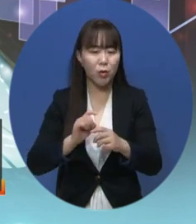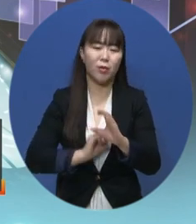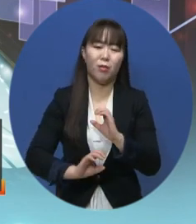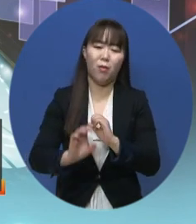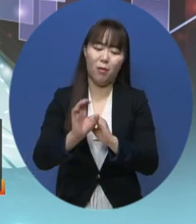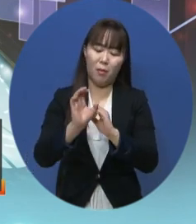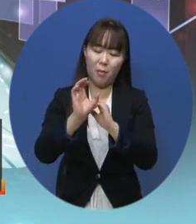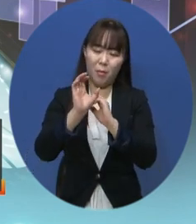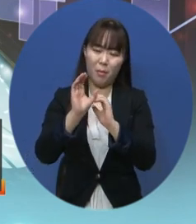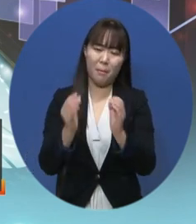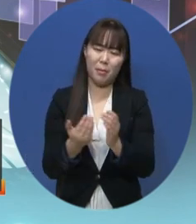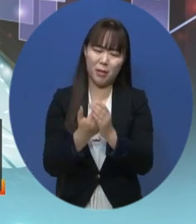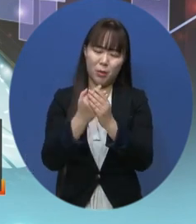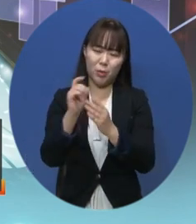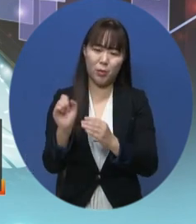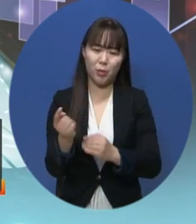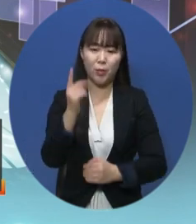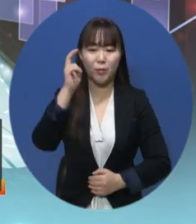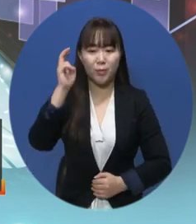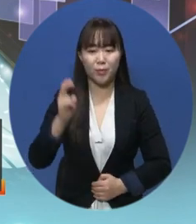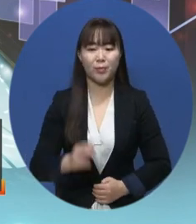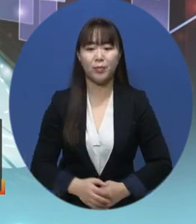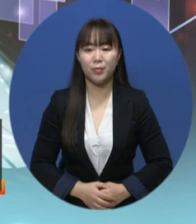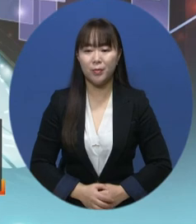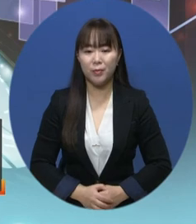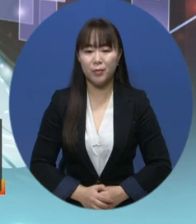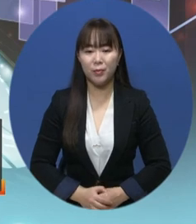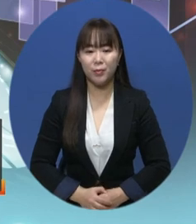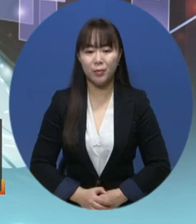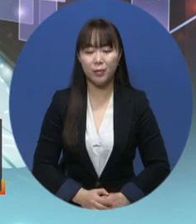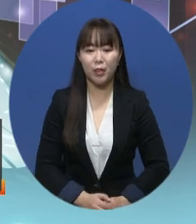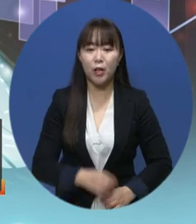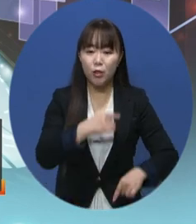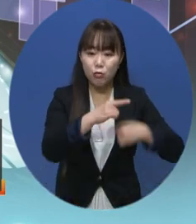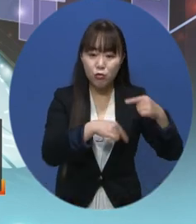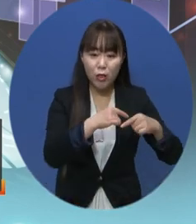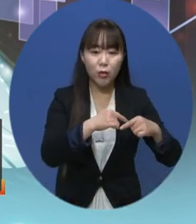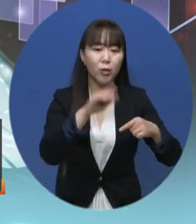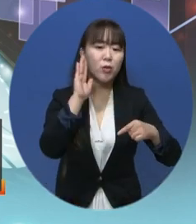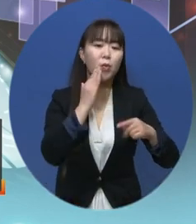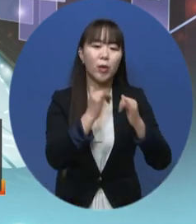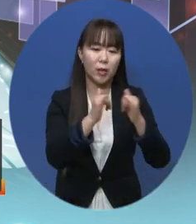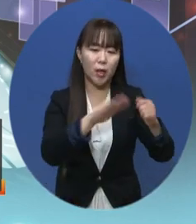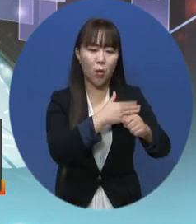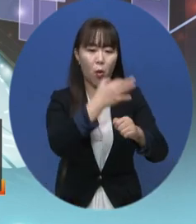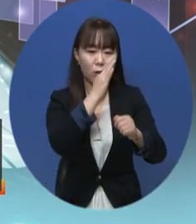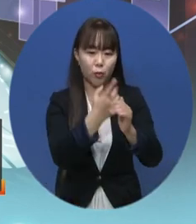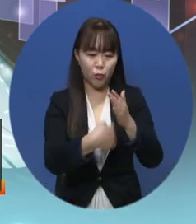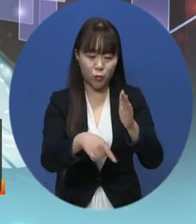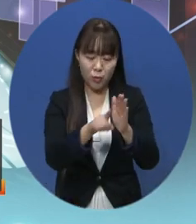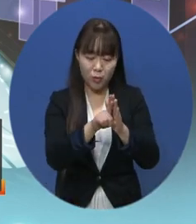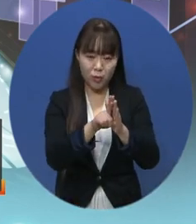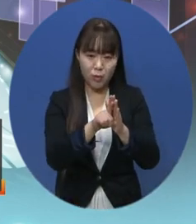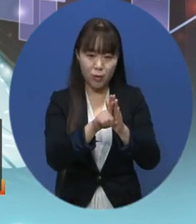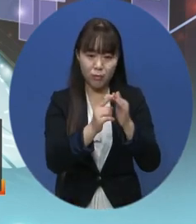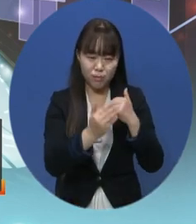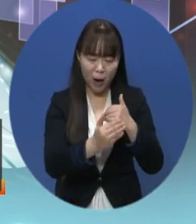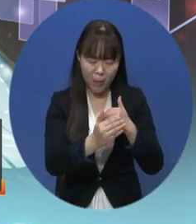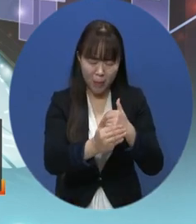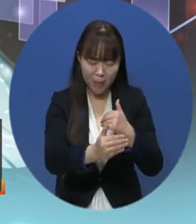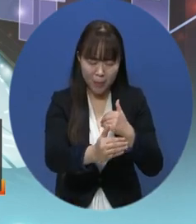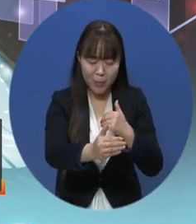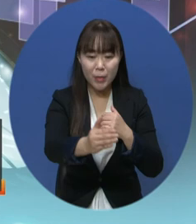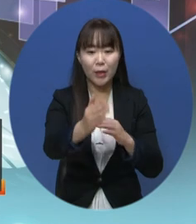더욱 향상되는 계기가 된 것입니다. 수어는 농민들의 권익을 위해 자리를